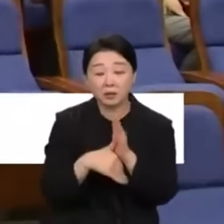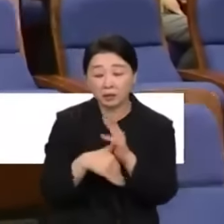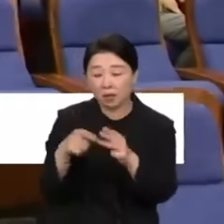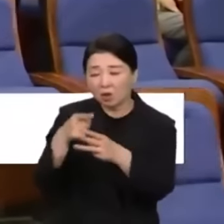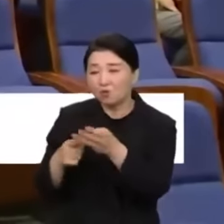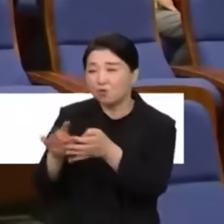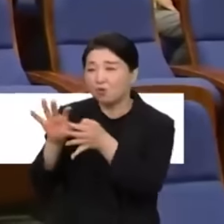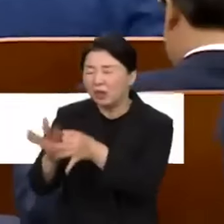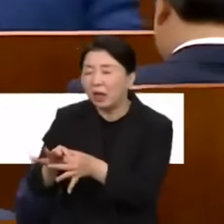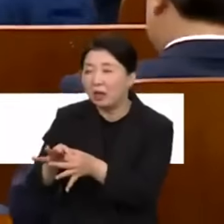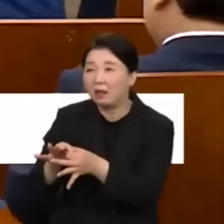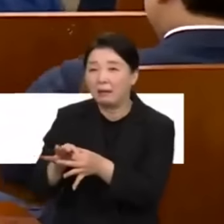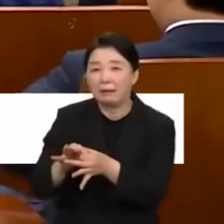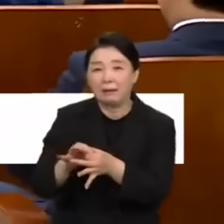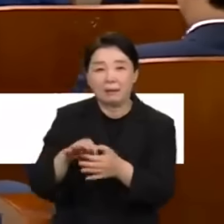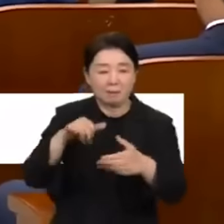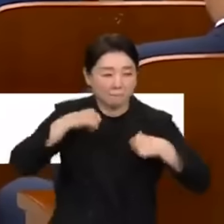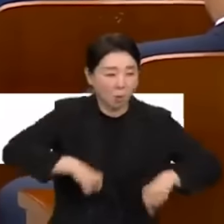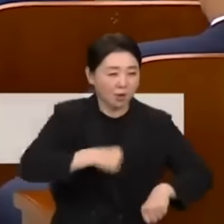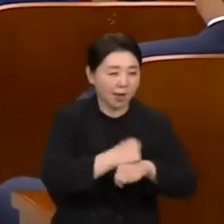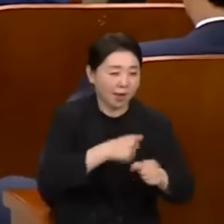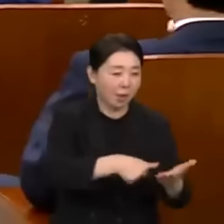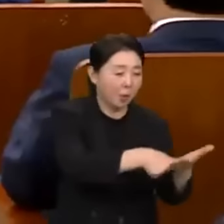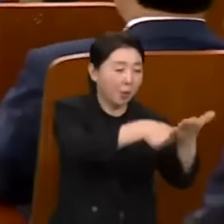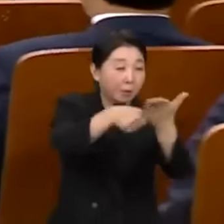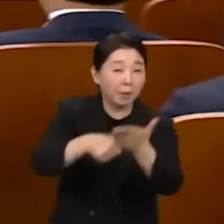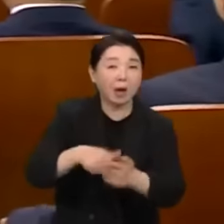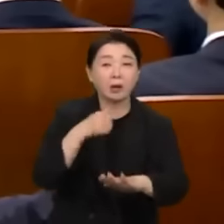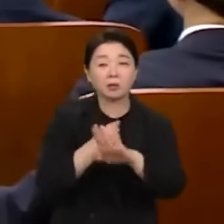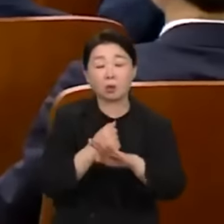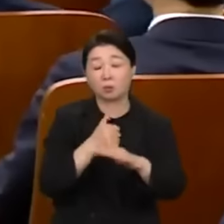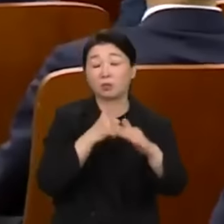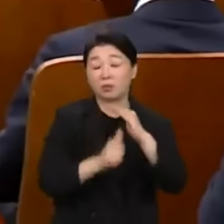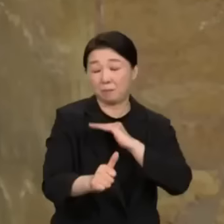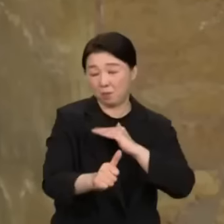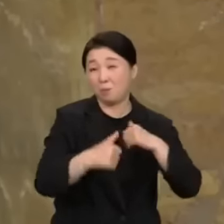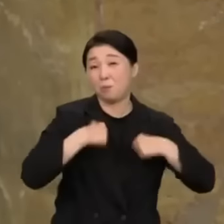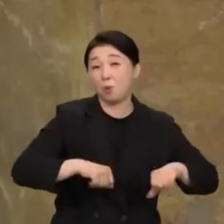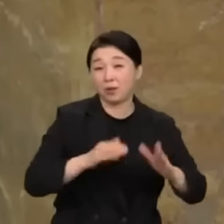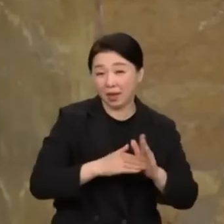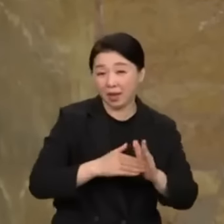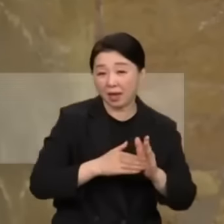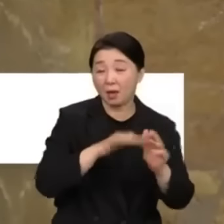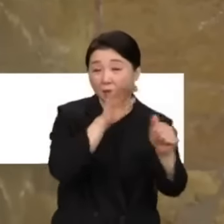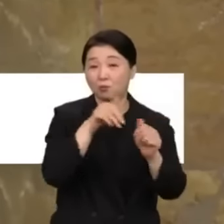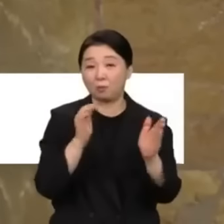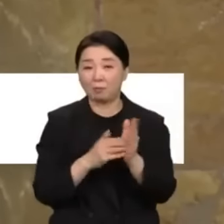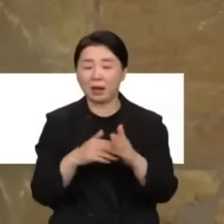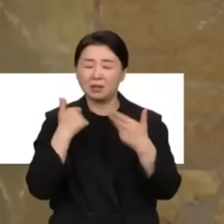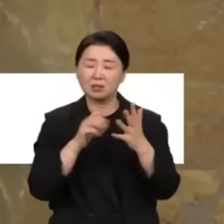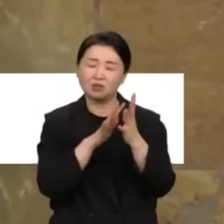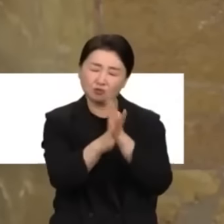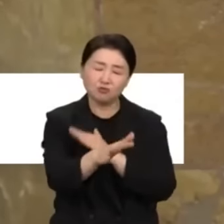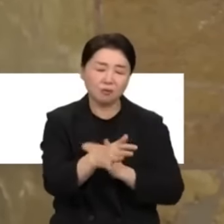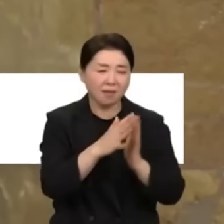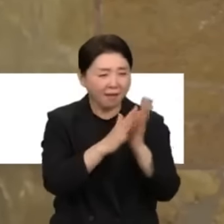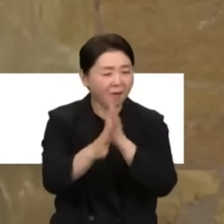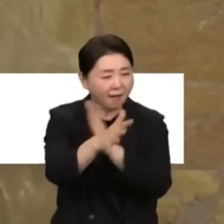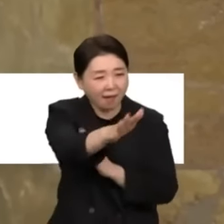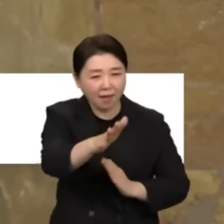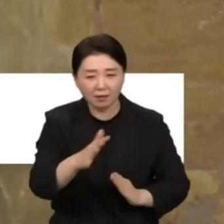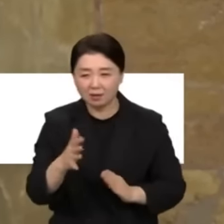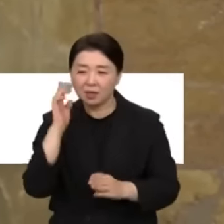의원들의 연판장으로 당대표 도전을 접었던 일을 일부러 소환했습니다. 늘 줄 세우고 줄 서고